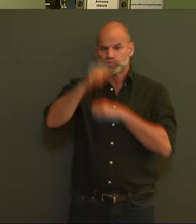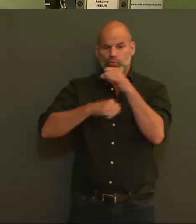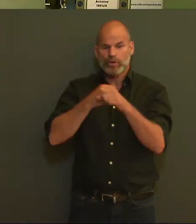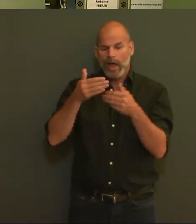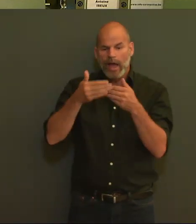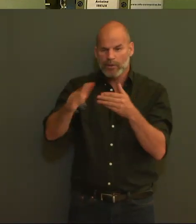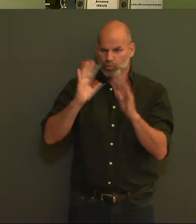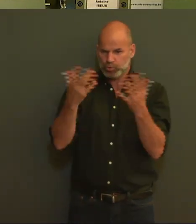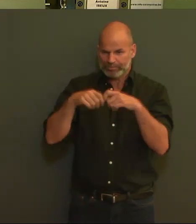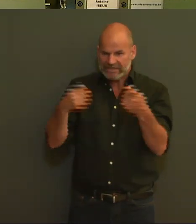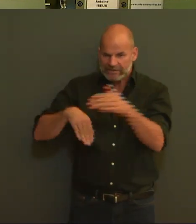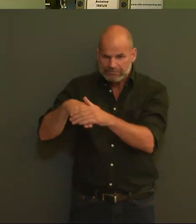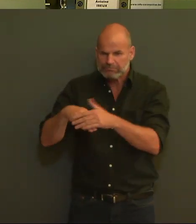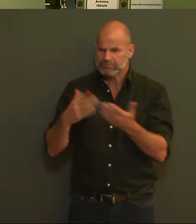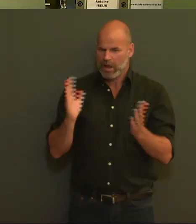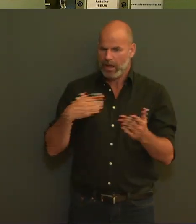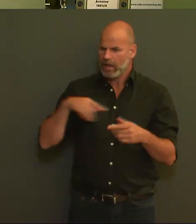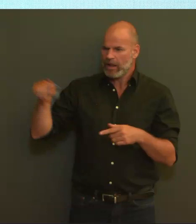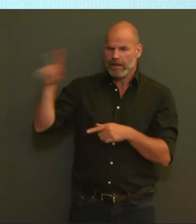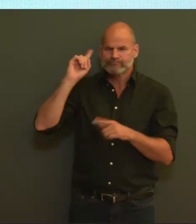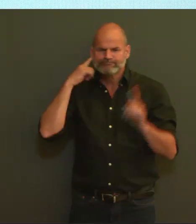voor alle kinderen vanaf 1 september?